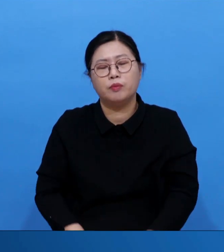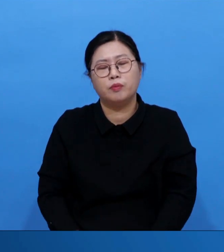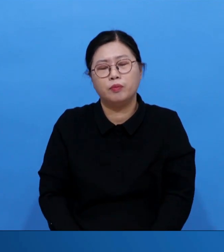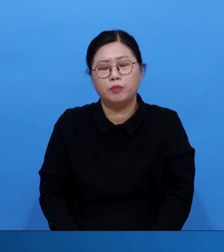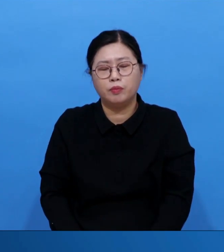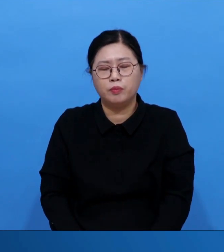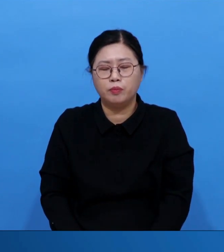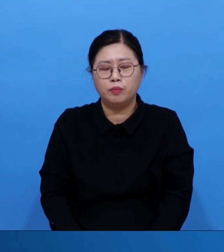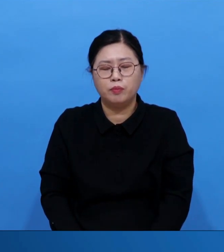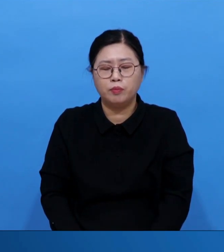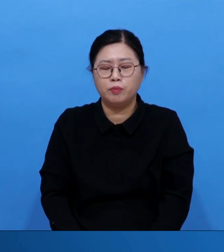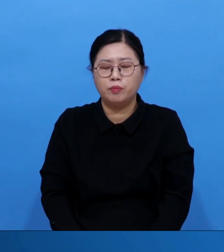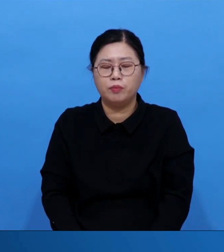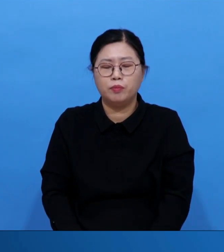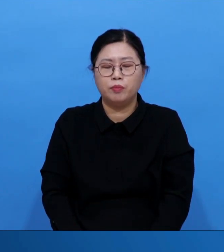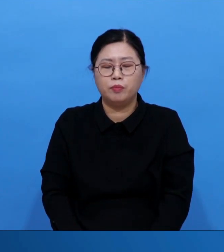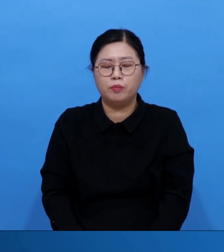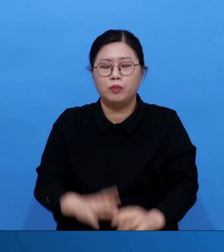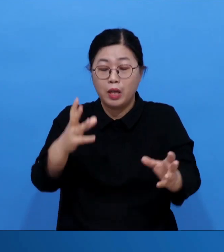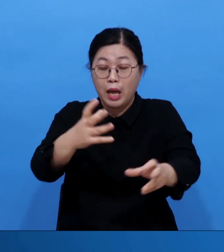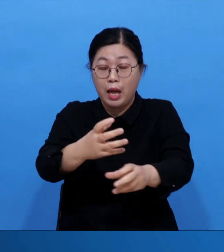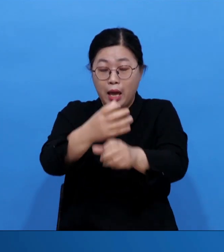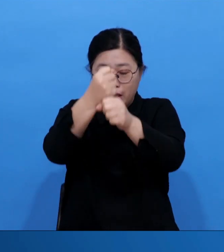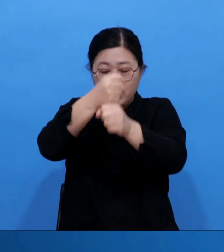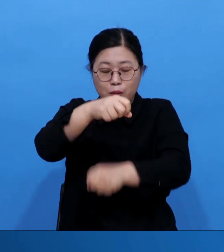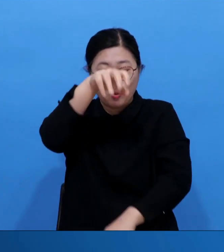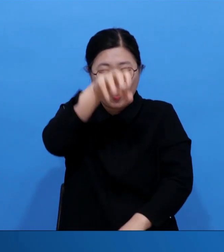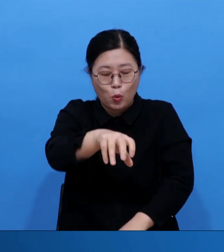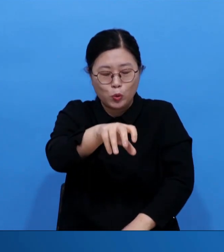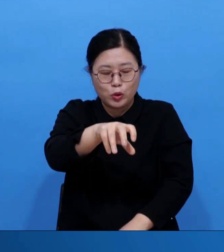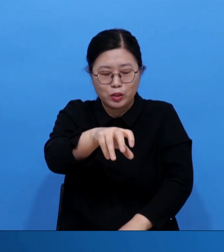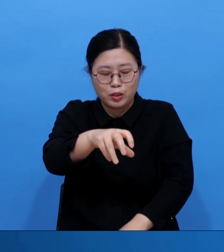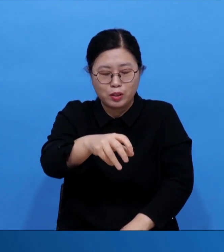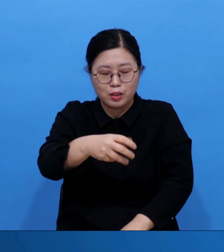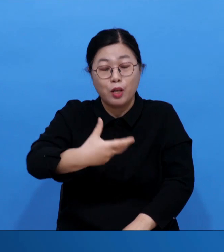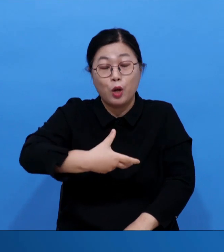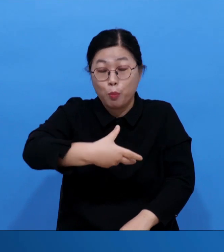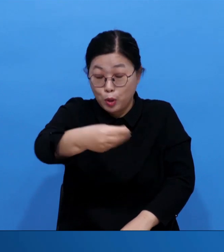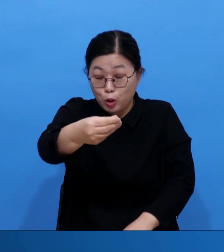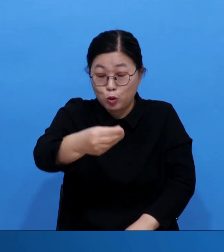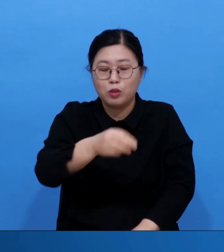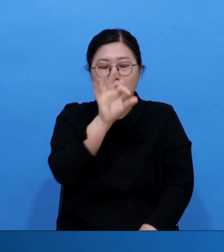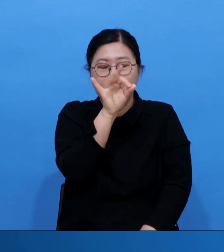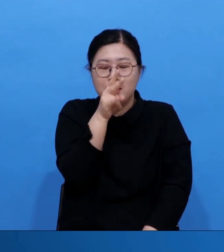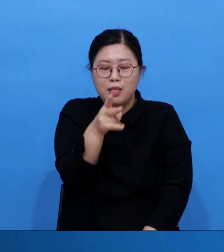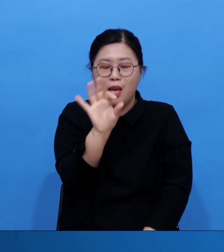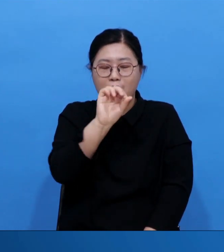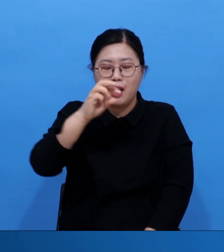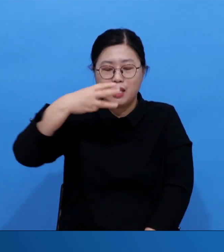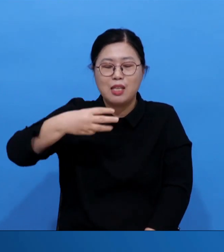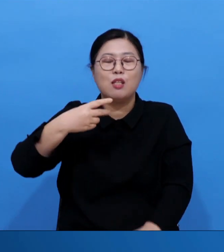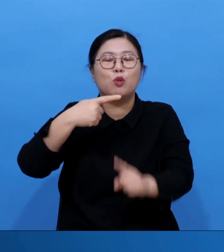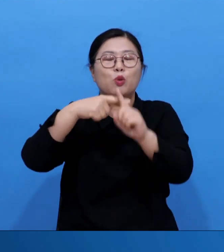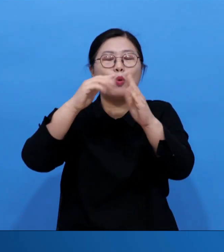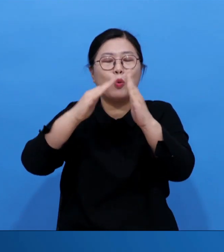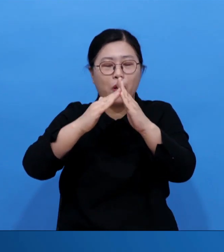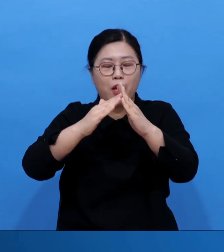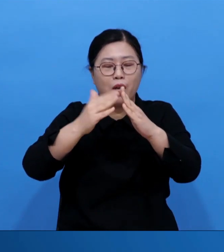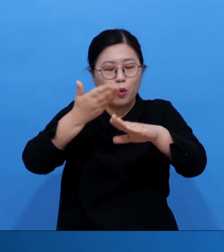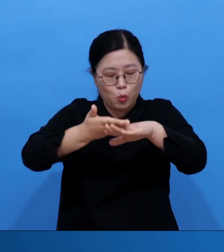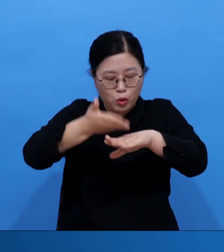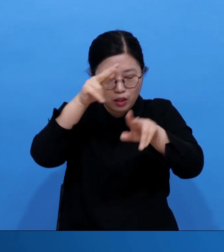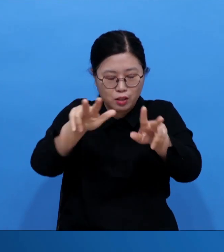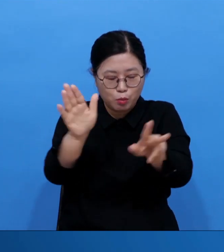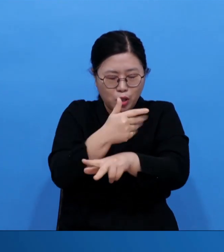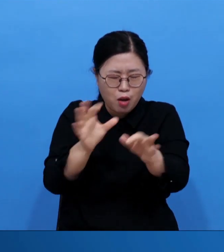people scattered throughout the world 핵심 장소를 제공한 예일교회 And upon this Yale Church has provided this place of worship.